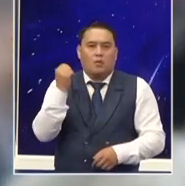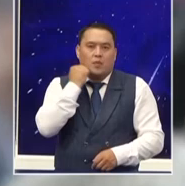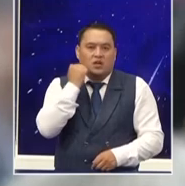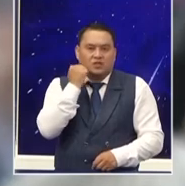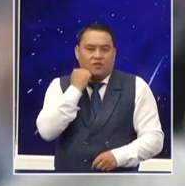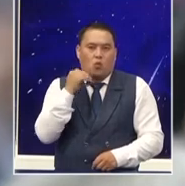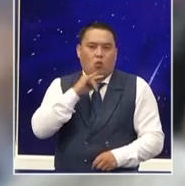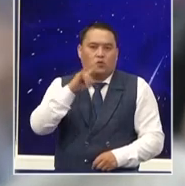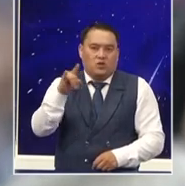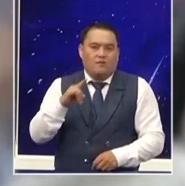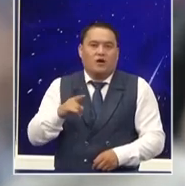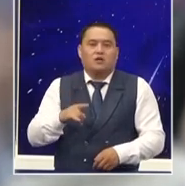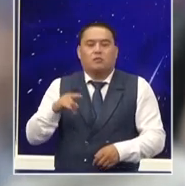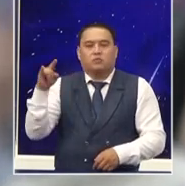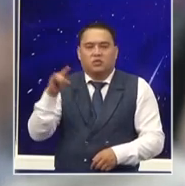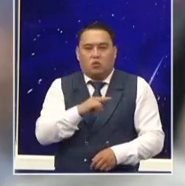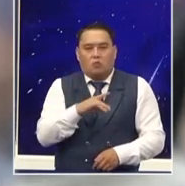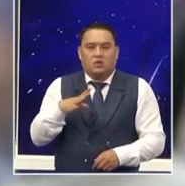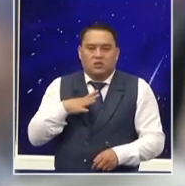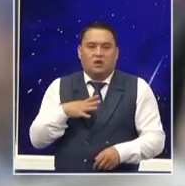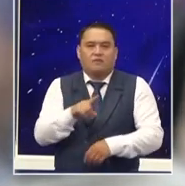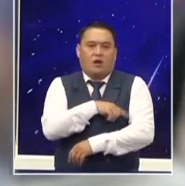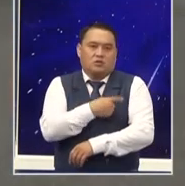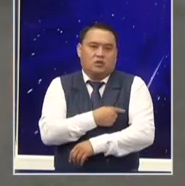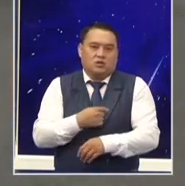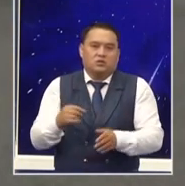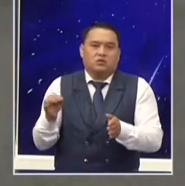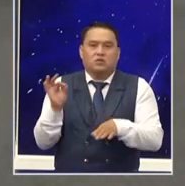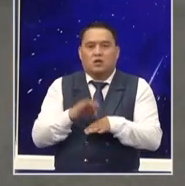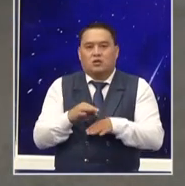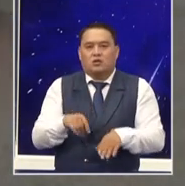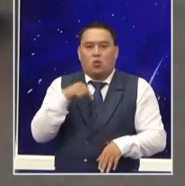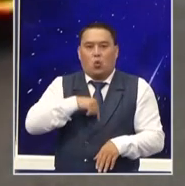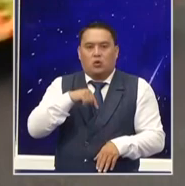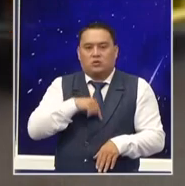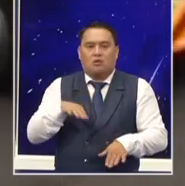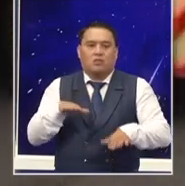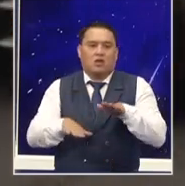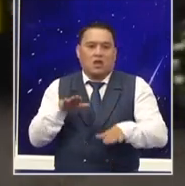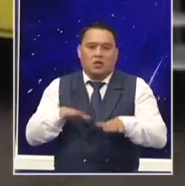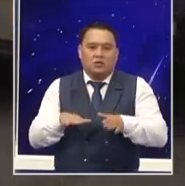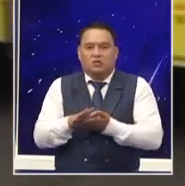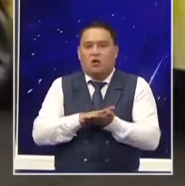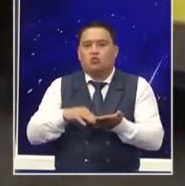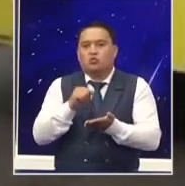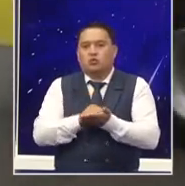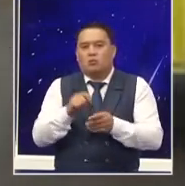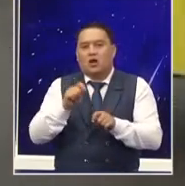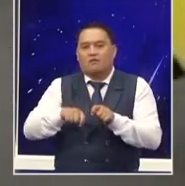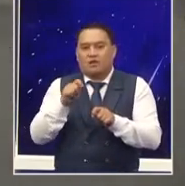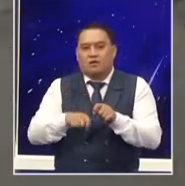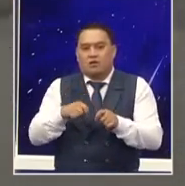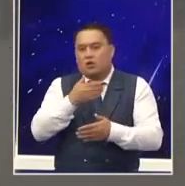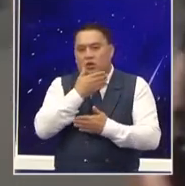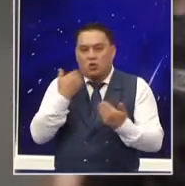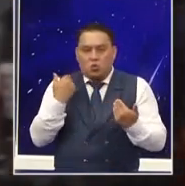в Москву. После экстренной посадки в Омске местные врачи поставили диагноз нарушения углеводного баланса. Проведенные ими анализы не выявили